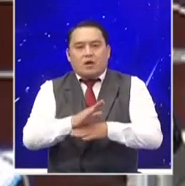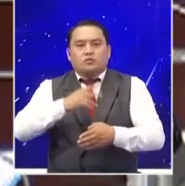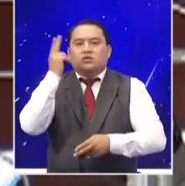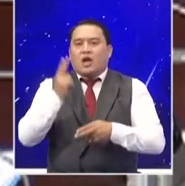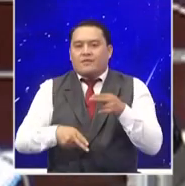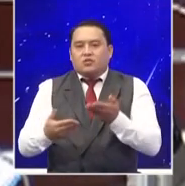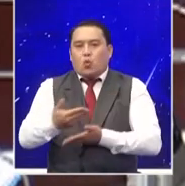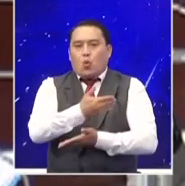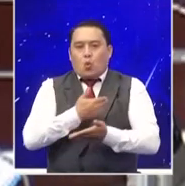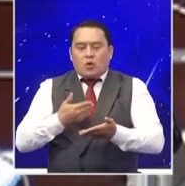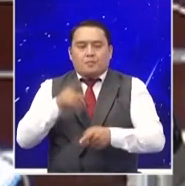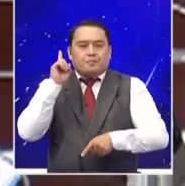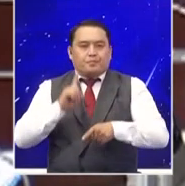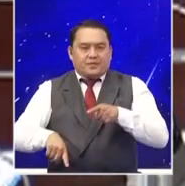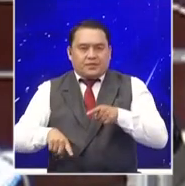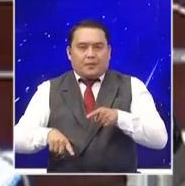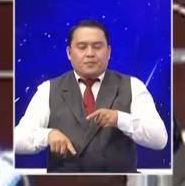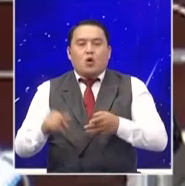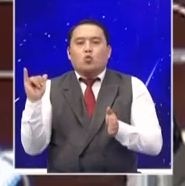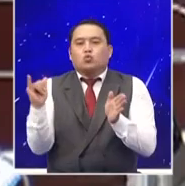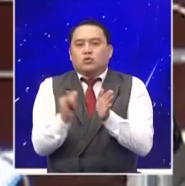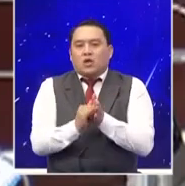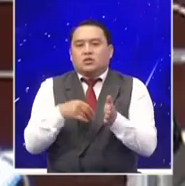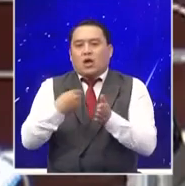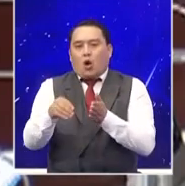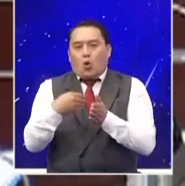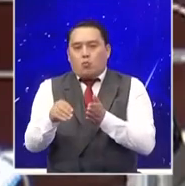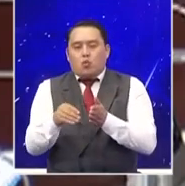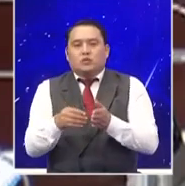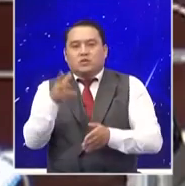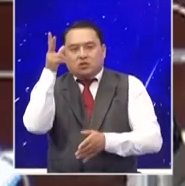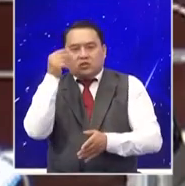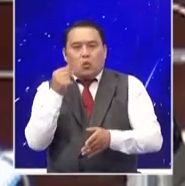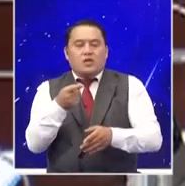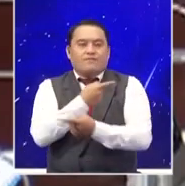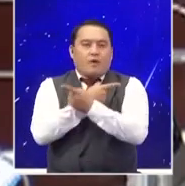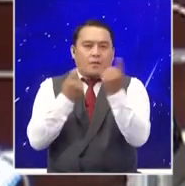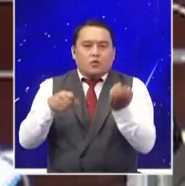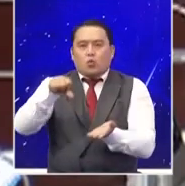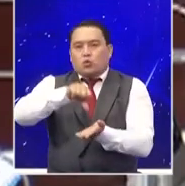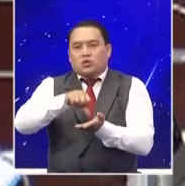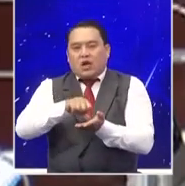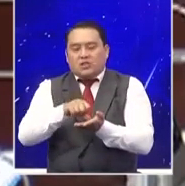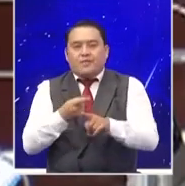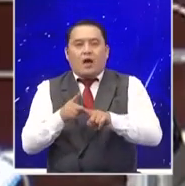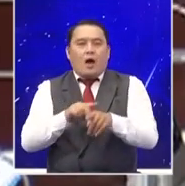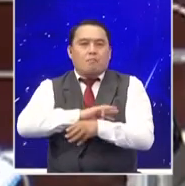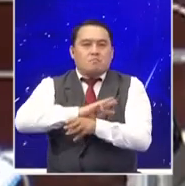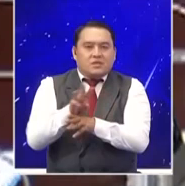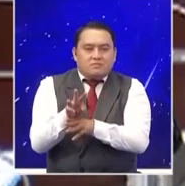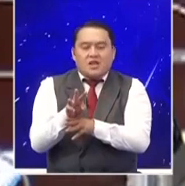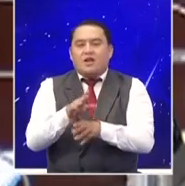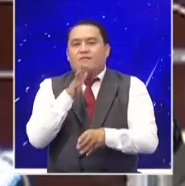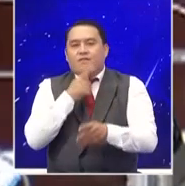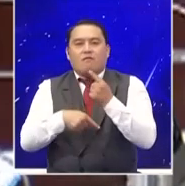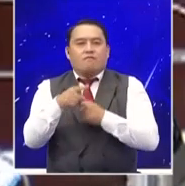завершить уборку урожая в кратчайшие сроки, установить закупочную цену на зерно и информировать участников рынка, обеспечить возвратность